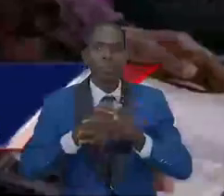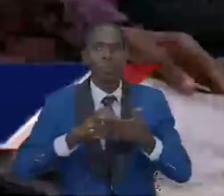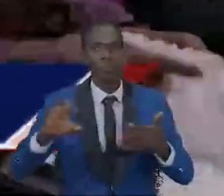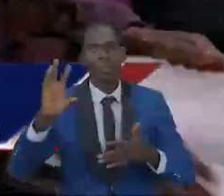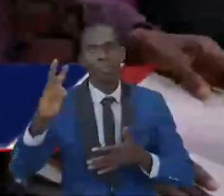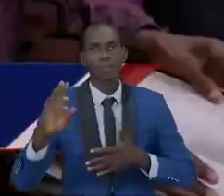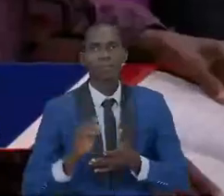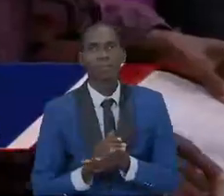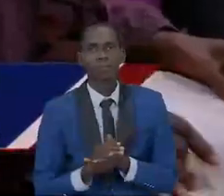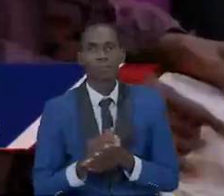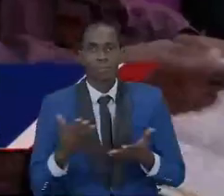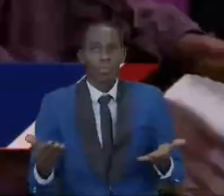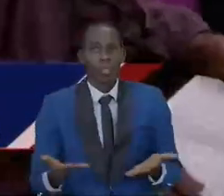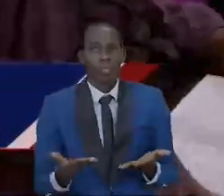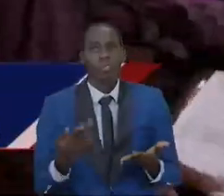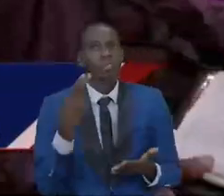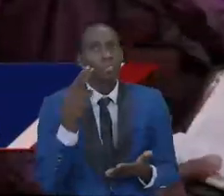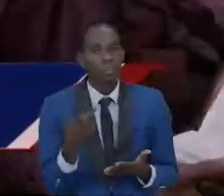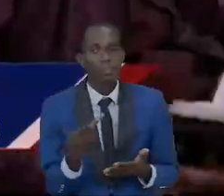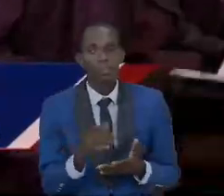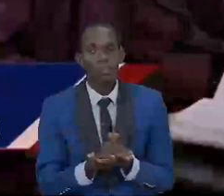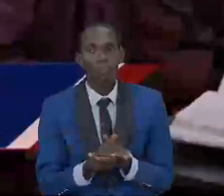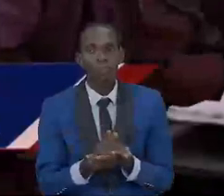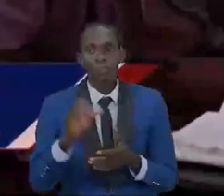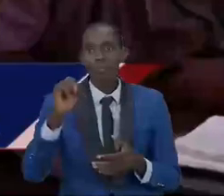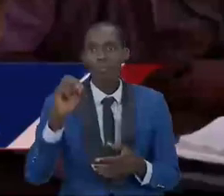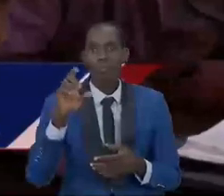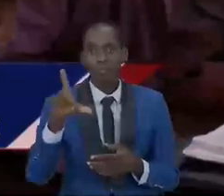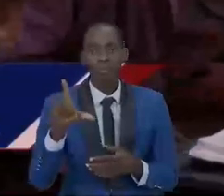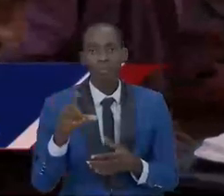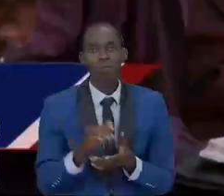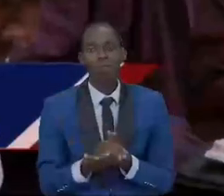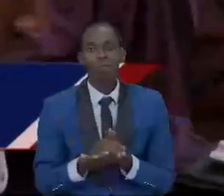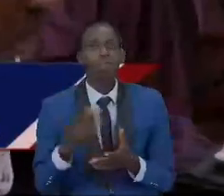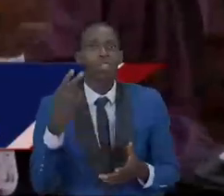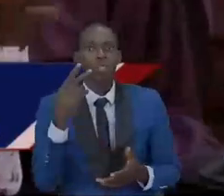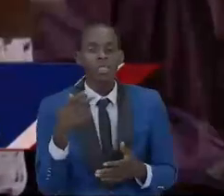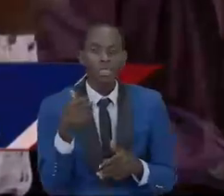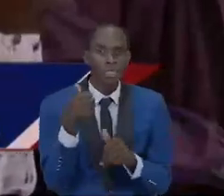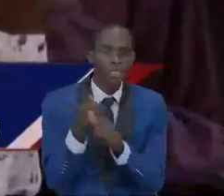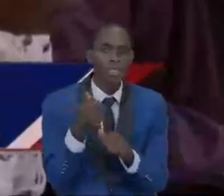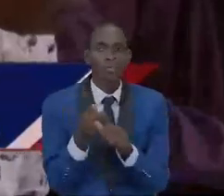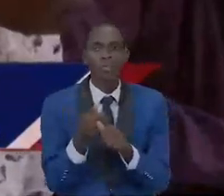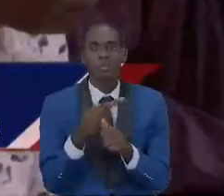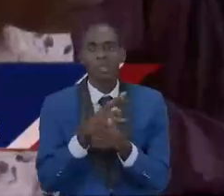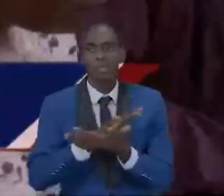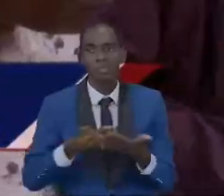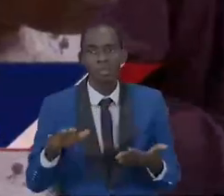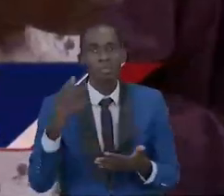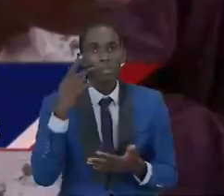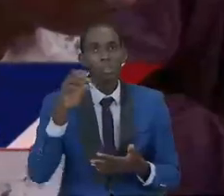les a partir du verset 6 Philippiens chapitre 3 verset 6 il s'agit de sol quand il était seul voici la chute de soi